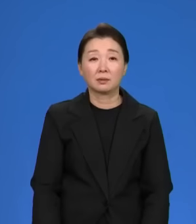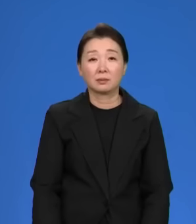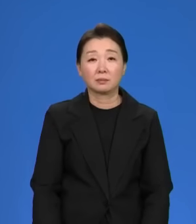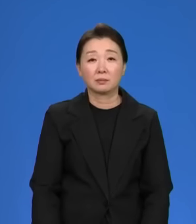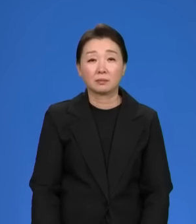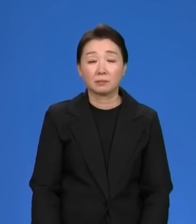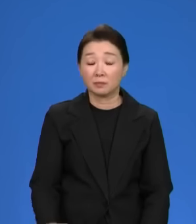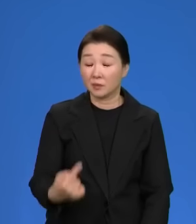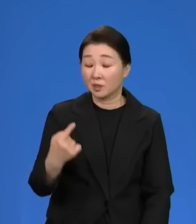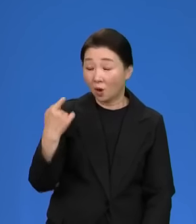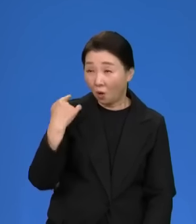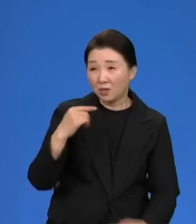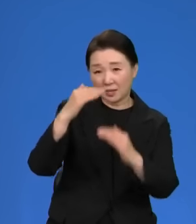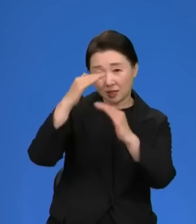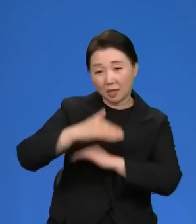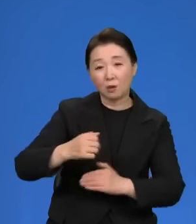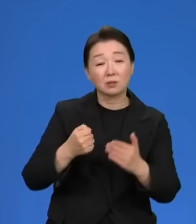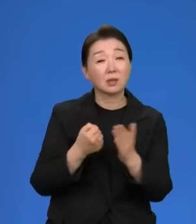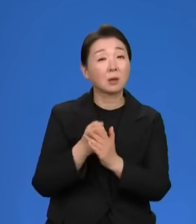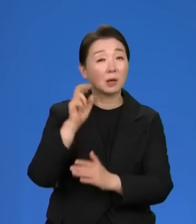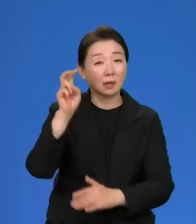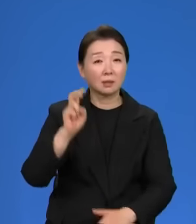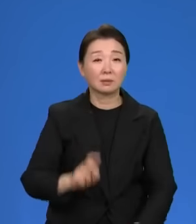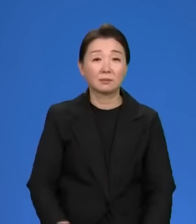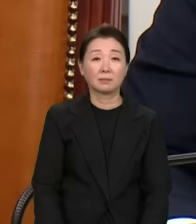바로 어제 이 장면 때문입니다. 다시 한번 보시죠.